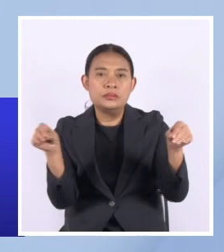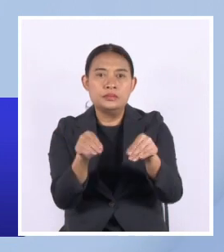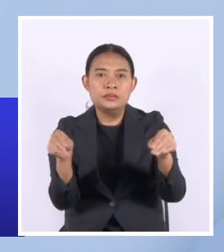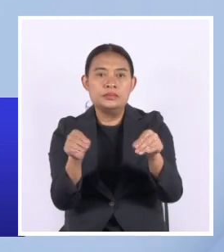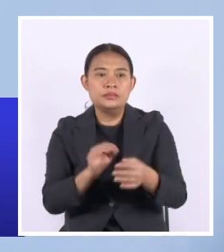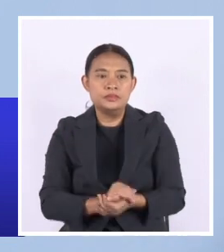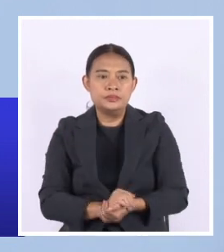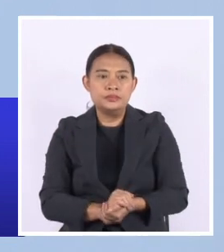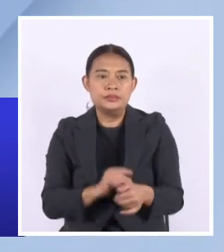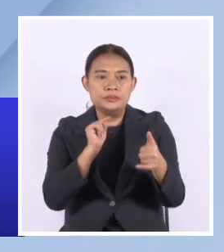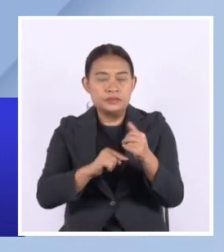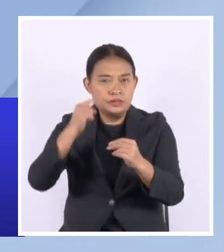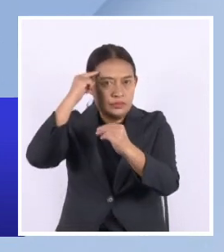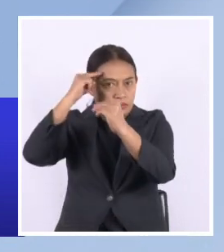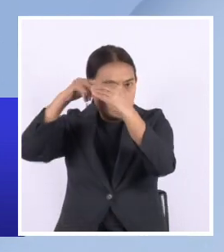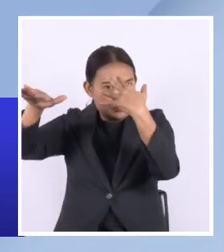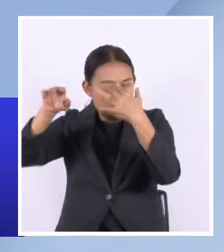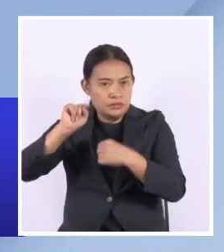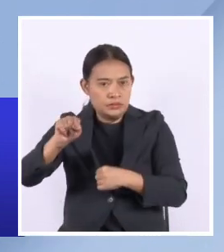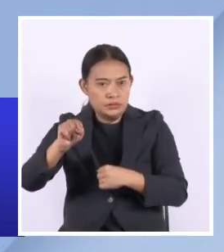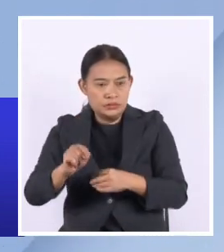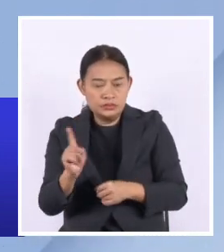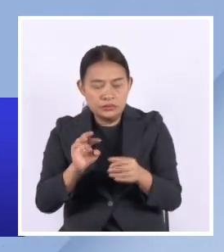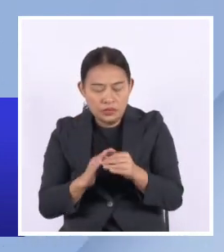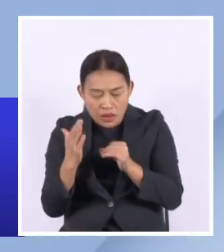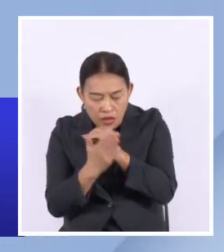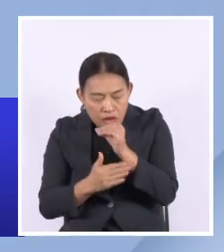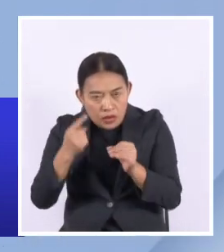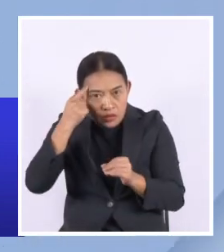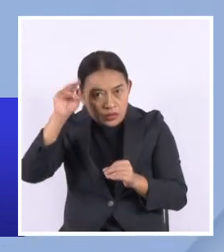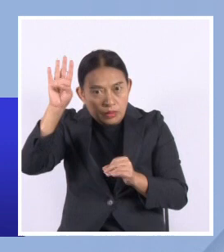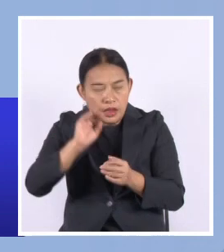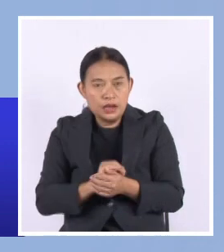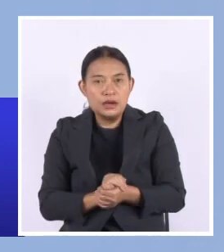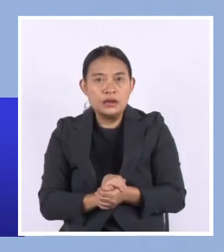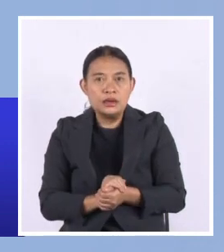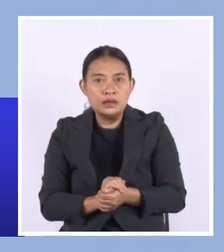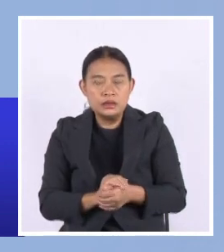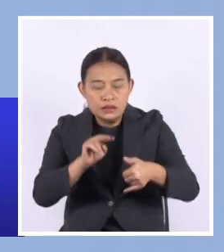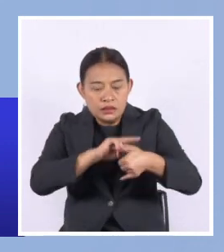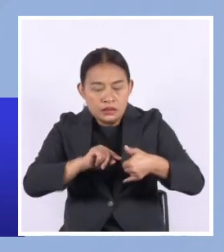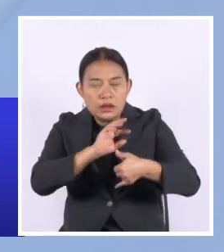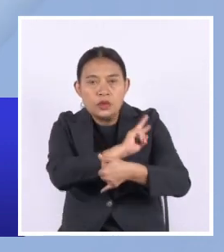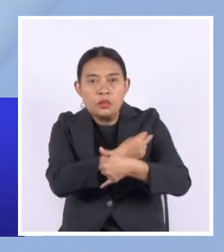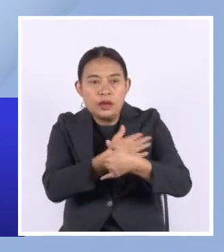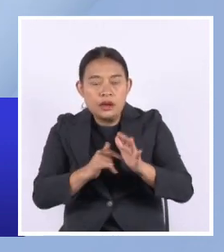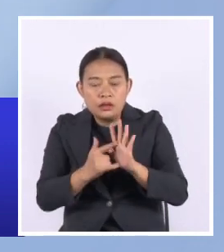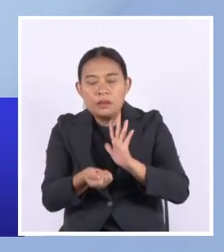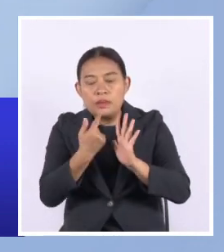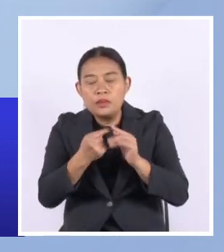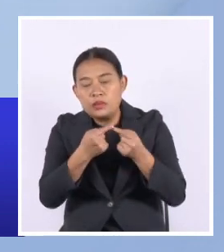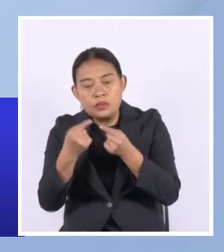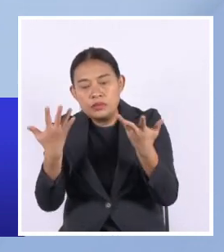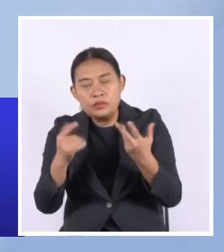นี่ยมีอาการทางจิตคือคลุ้มคลั่งเพราะว่าติดยาบ้าเคยไปรักษาที่โรงพยาบาลแล้วแต่ว่ากินยาไม่ต่อเนื่องแล้วก็คลุ้มคลั่งมาแบบนี้